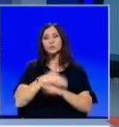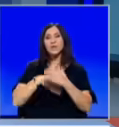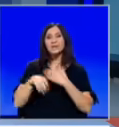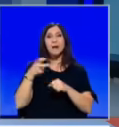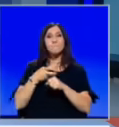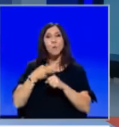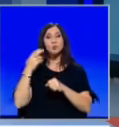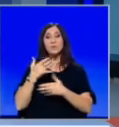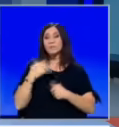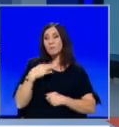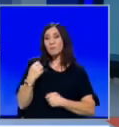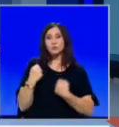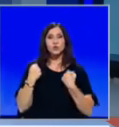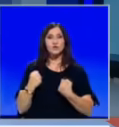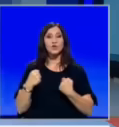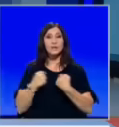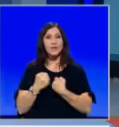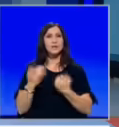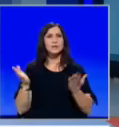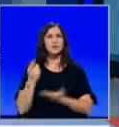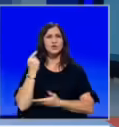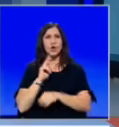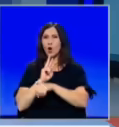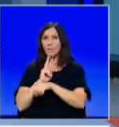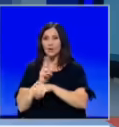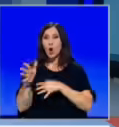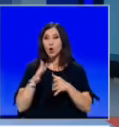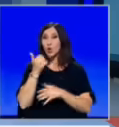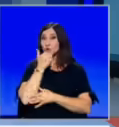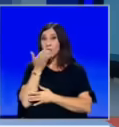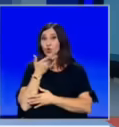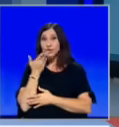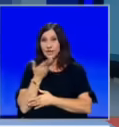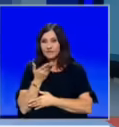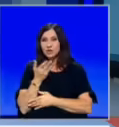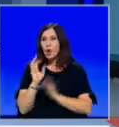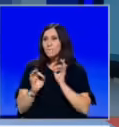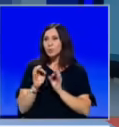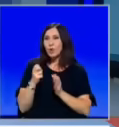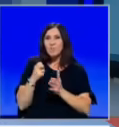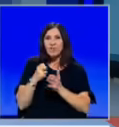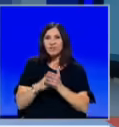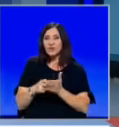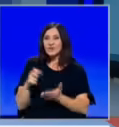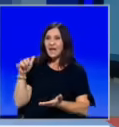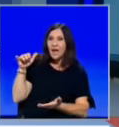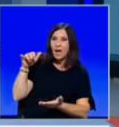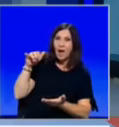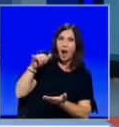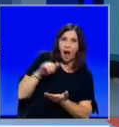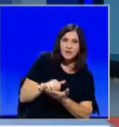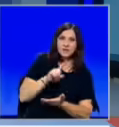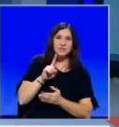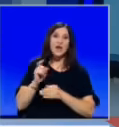но без опасност за живота. Инцидентът е станал вчера по обяд. Хората от селото разказват, че подобни твърди приземявания не са